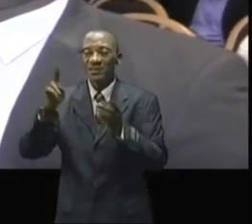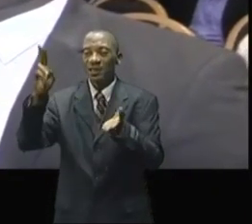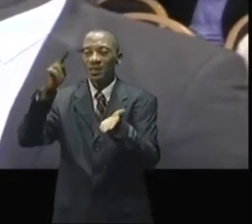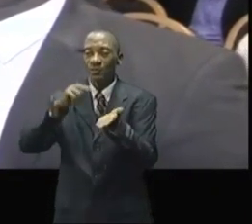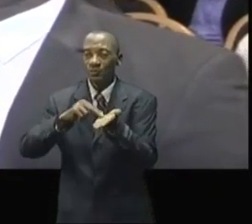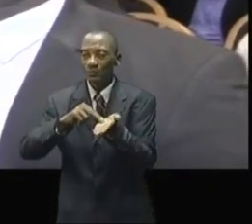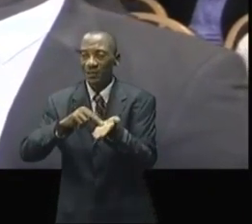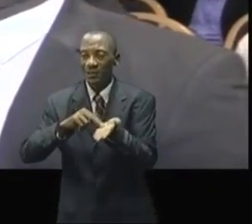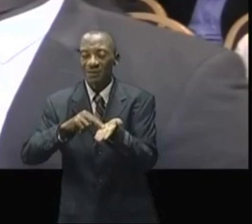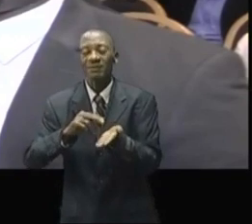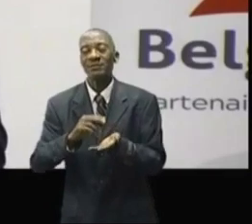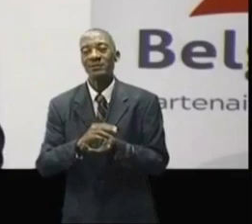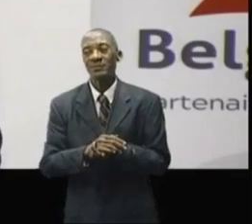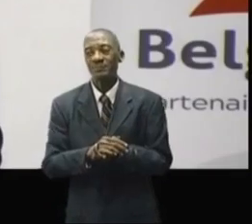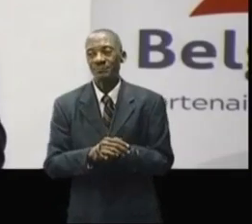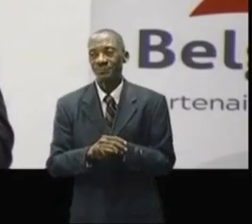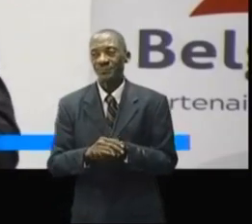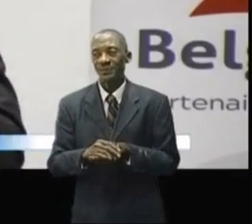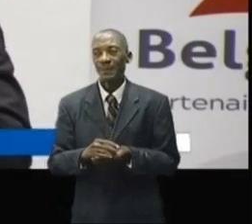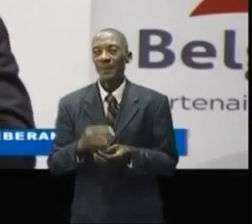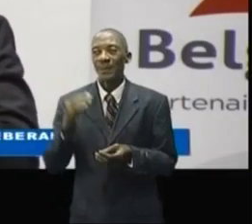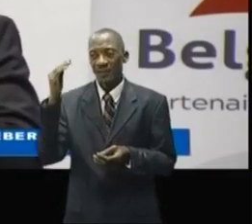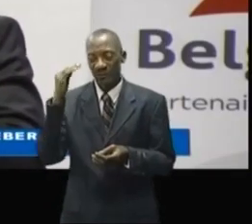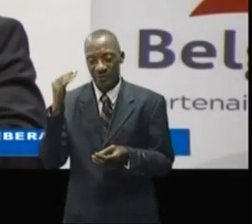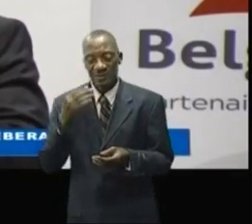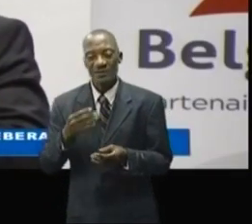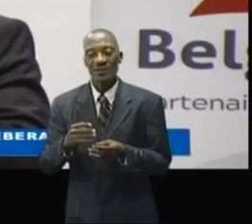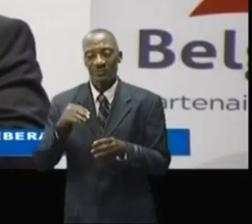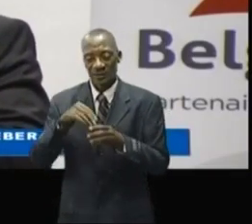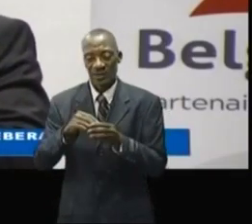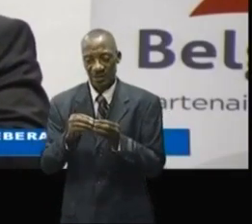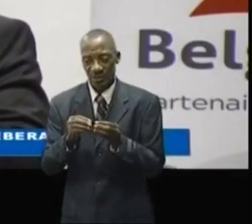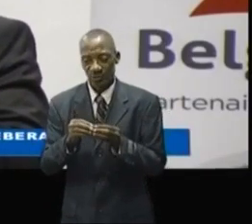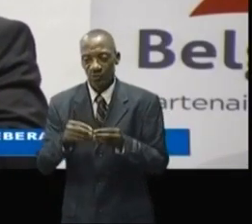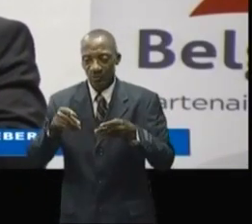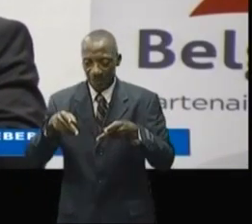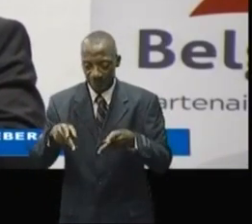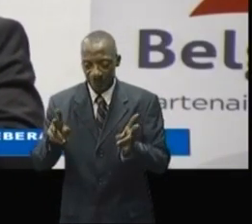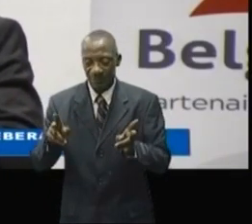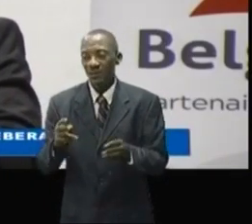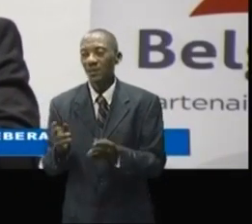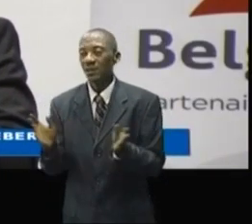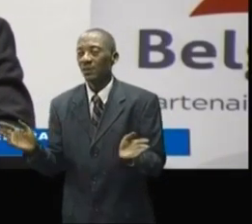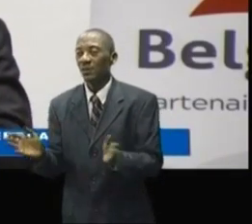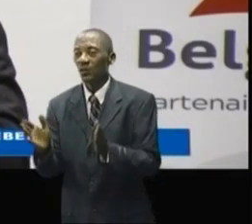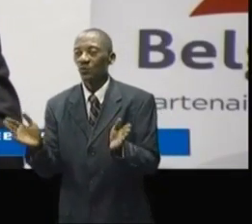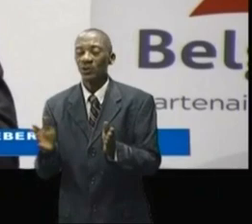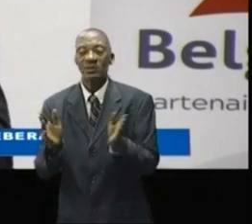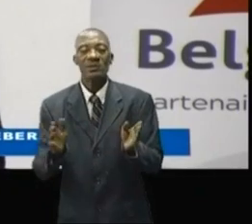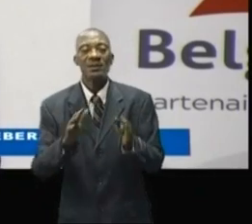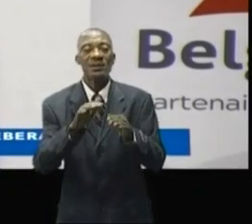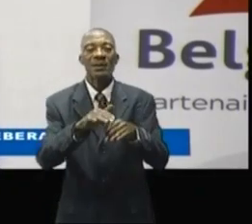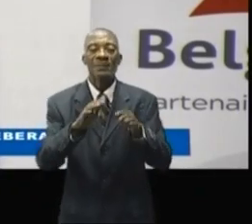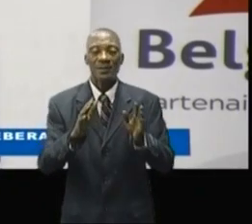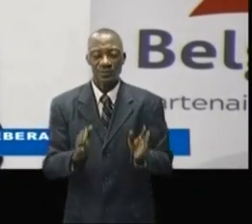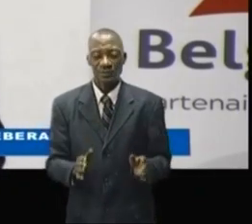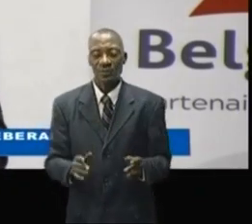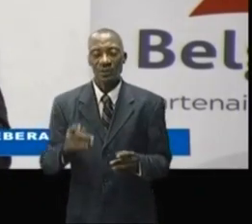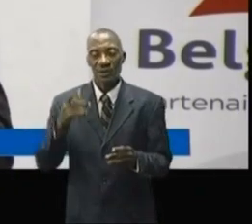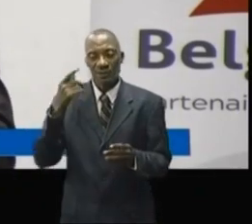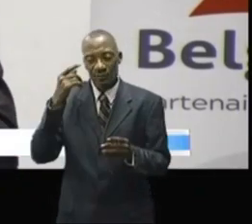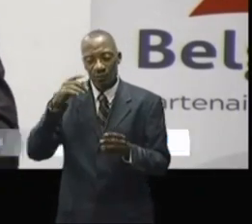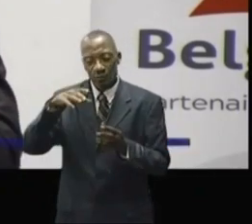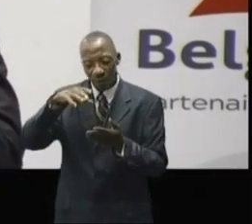règles insuffisantes sur certaines questions, comme par exemple la question de la protection des données à